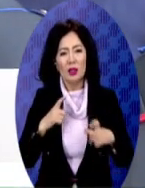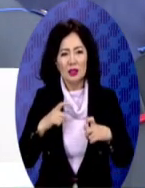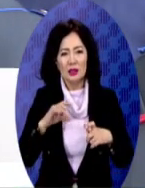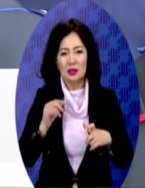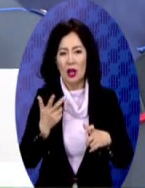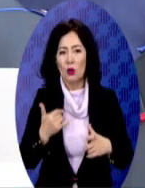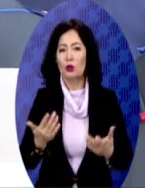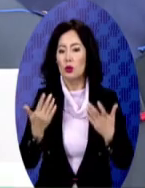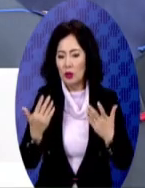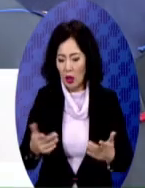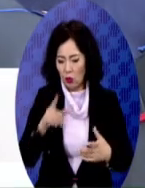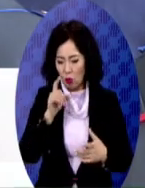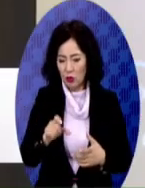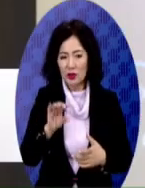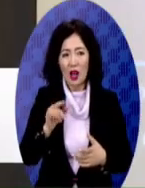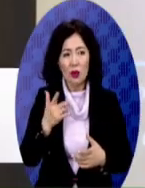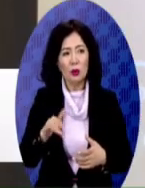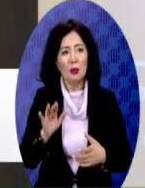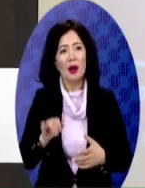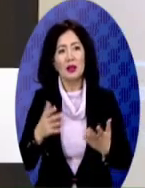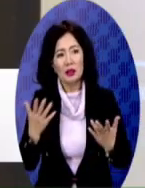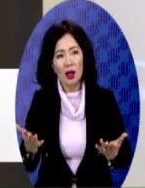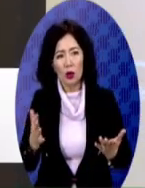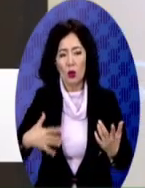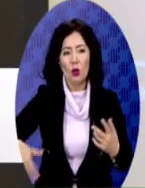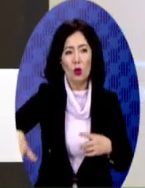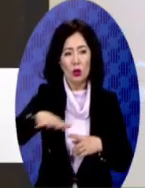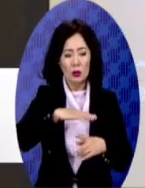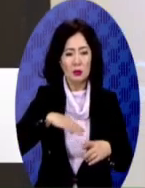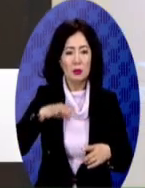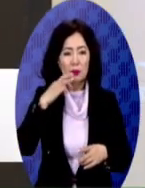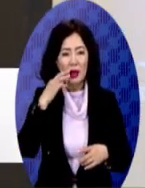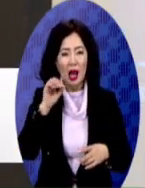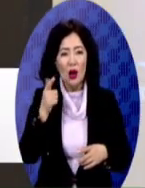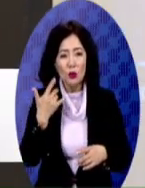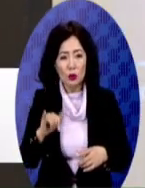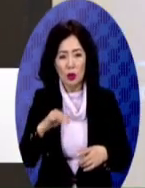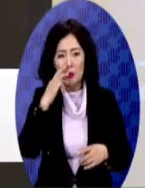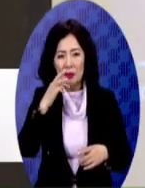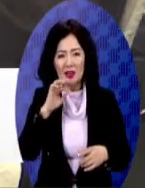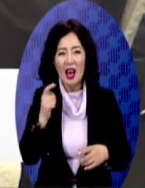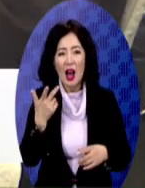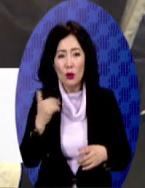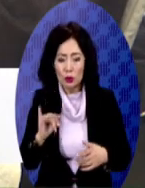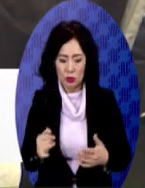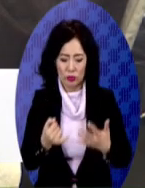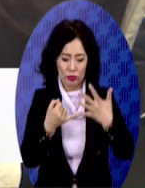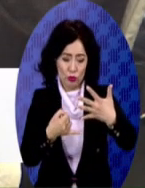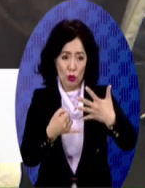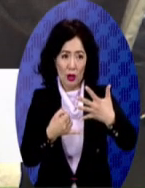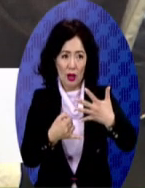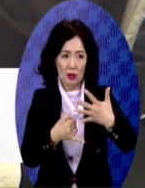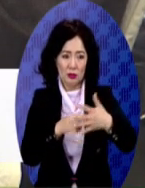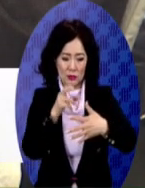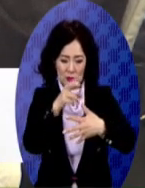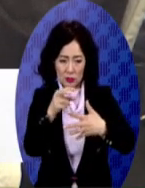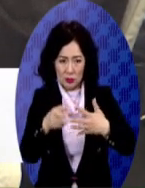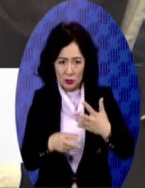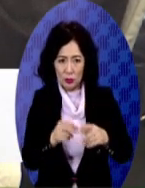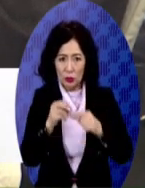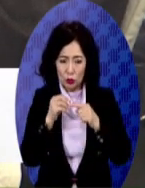аюулгүй байдал, хүрээлэн буй орчны аюулгүй байдал, мэдээллийн аюулгүй байдал гэсэн үндсэн 6 чиглэлийг гол болгон агуулгын өөр хооронд нь